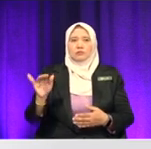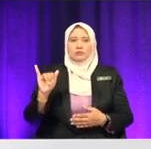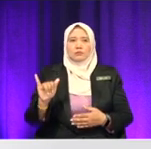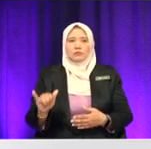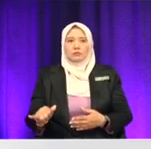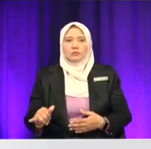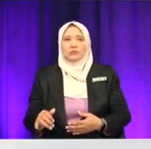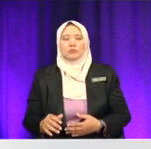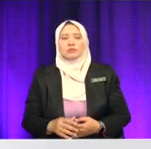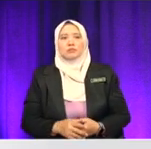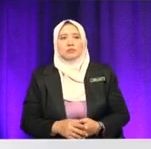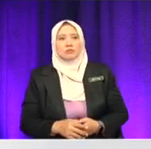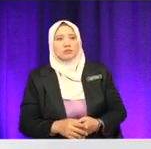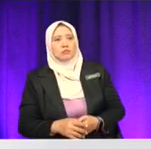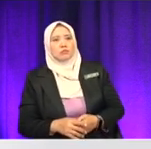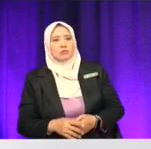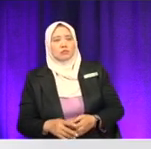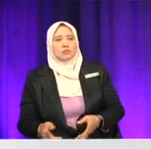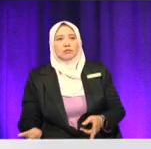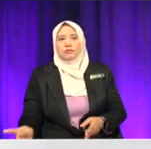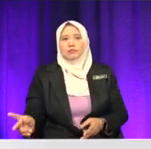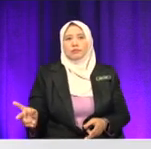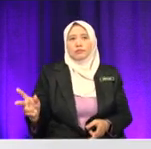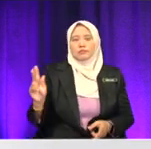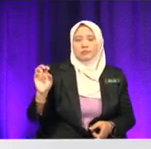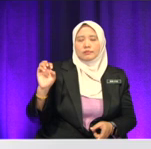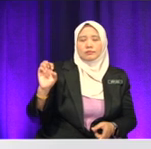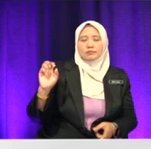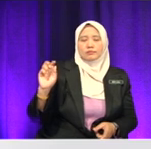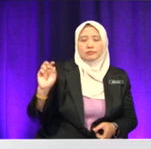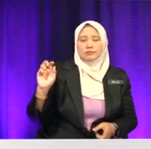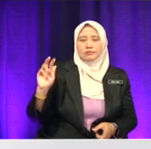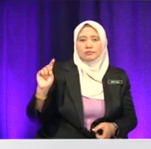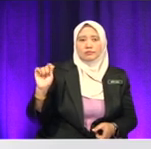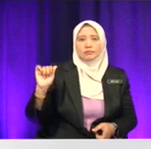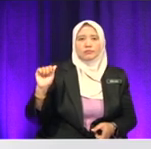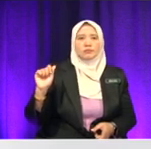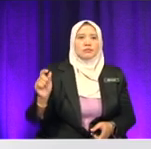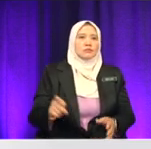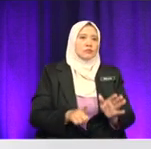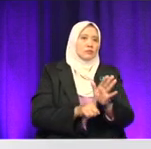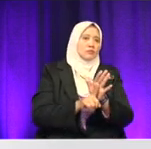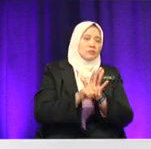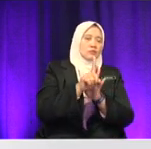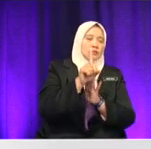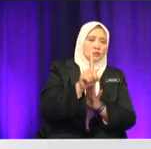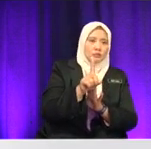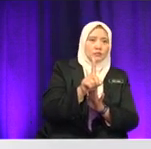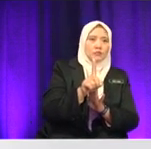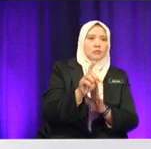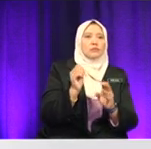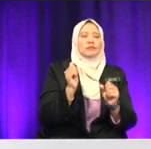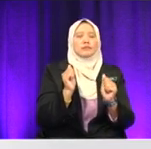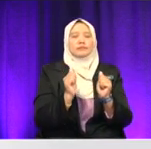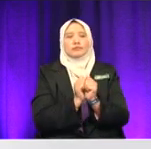apabila antibiotik berpekatan tinggi digunakan. Okey, bagus. Bakis, okay, kita tengok. Kita compare soalan Bakis dengan